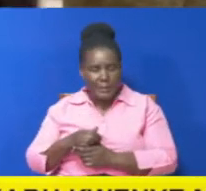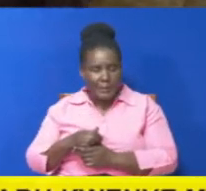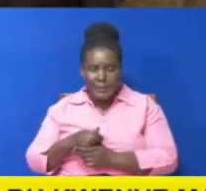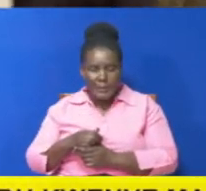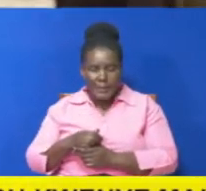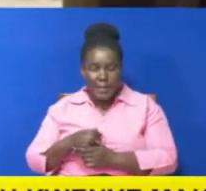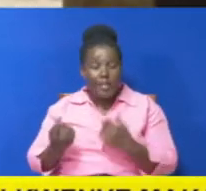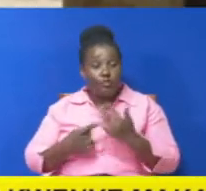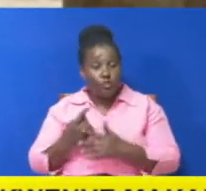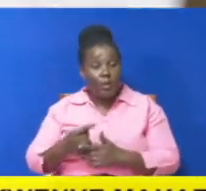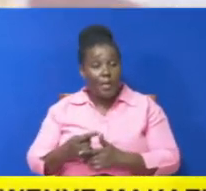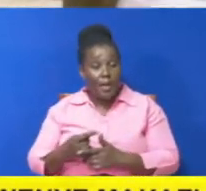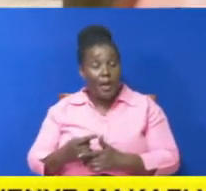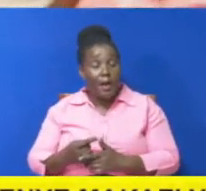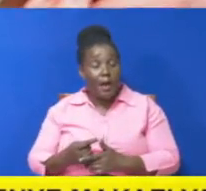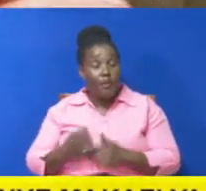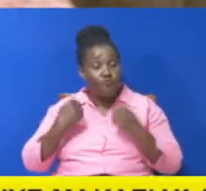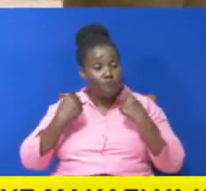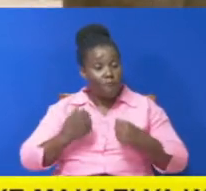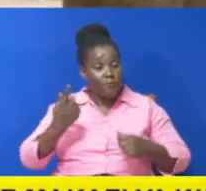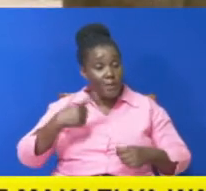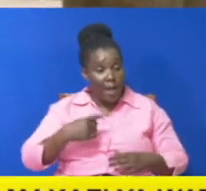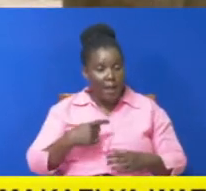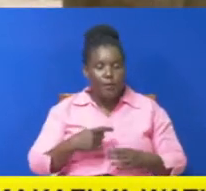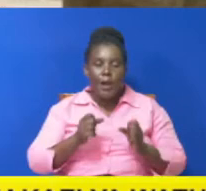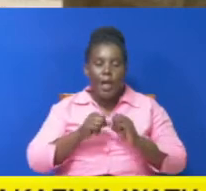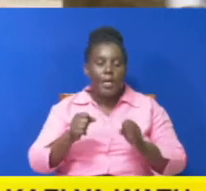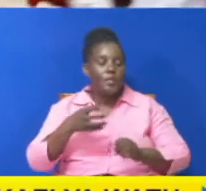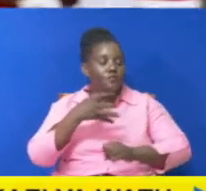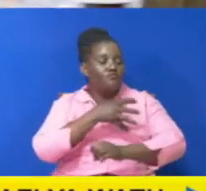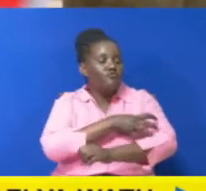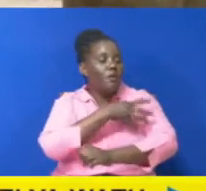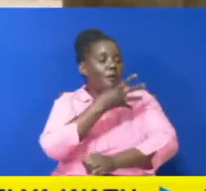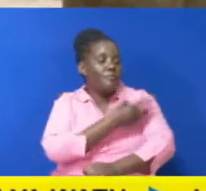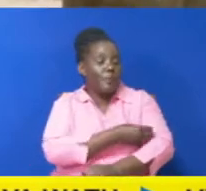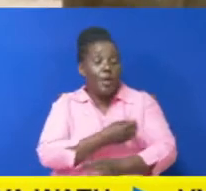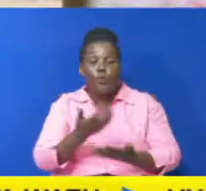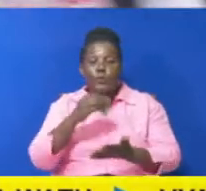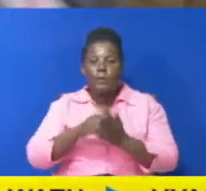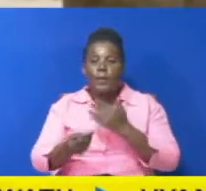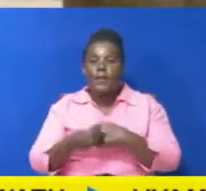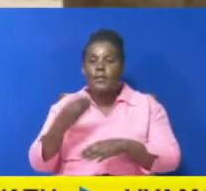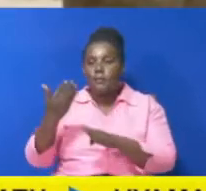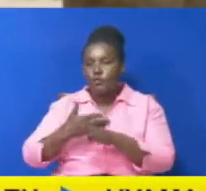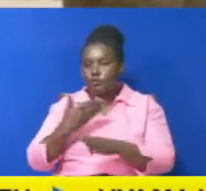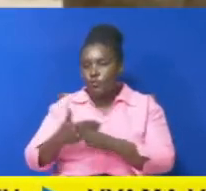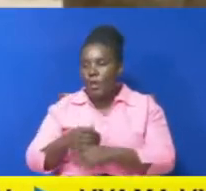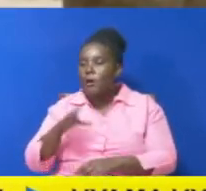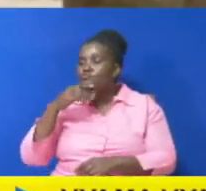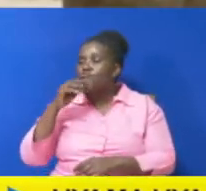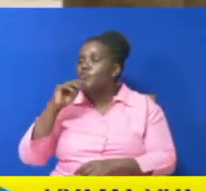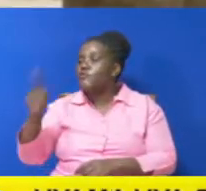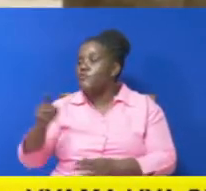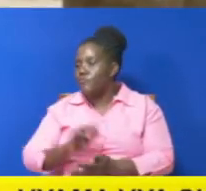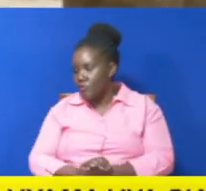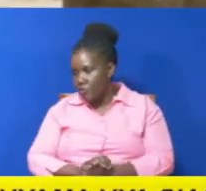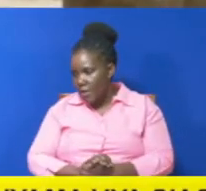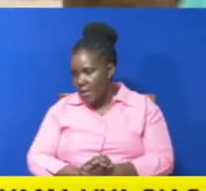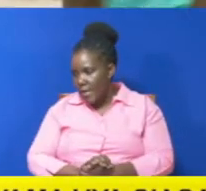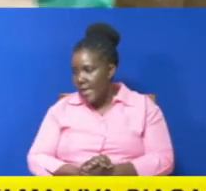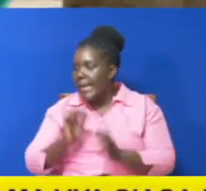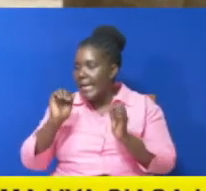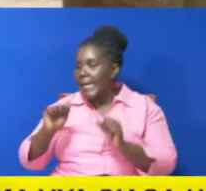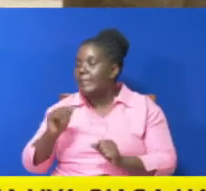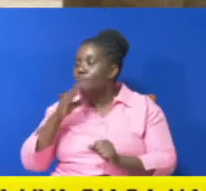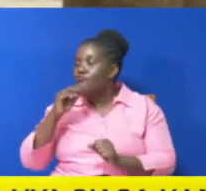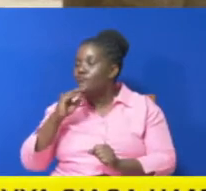na nguvu ya kutafuta, ina maana nitaishiwa hata nguvu ya kutafuta. Kwa sababu nishazoea nikiamka asubuhi, kodi ya meza iko pale. Napika na watoto na kula. Japo